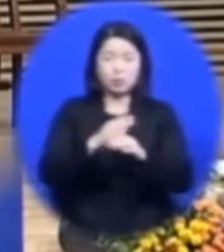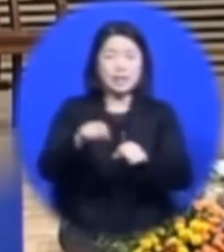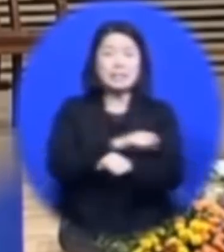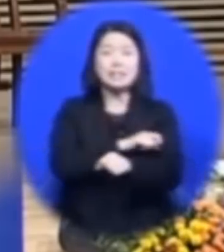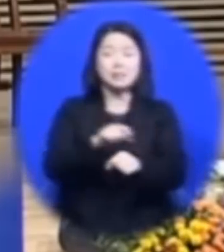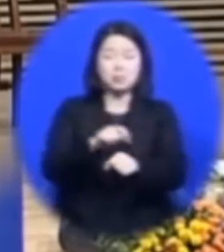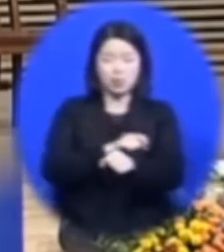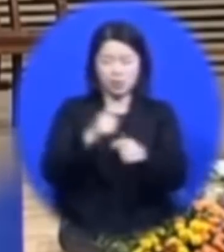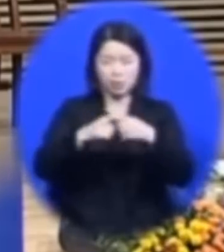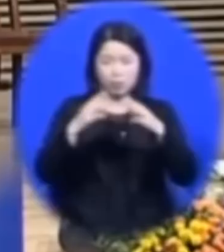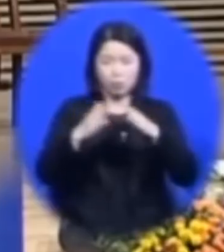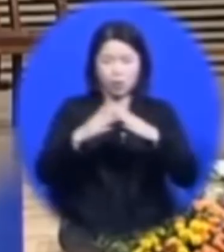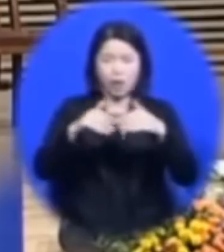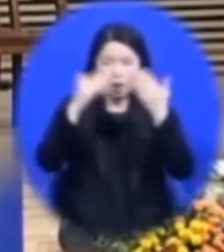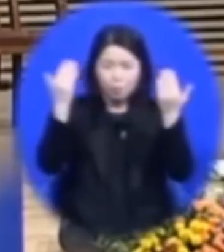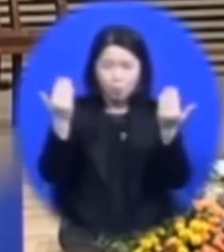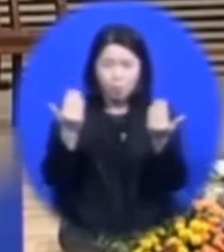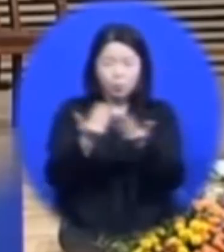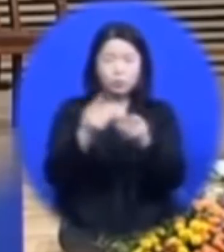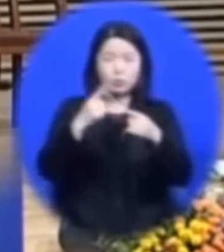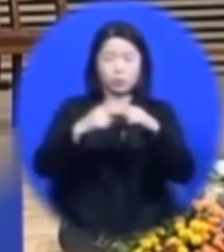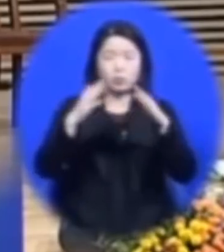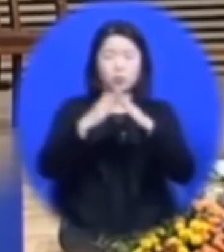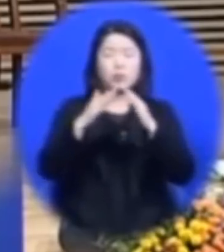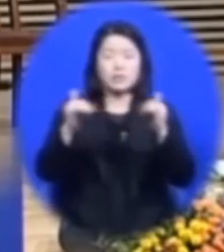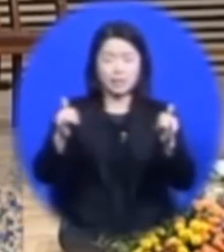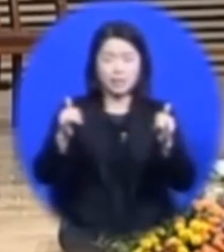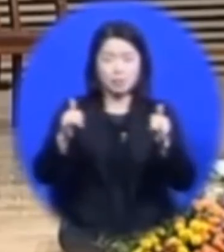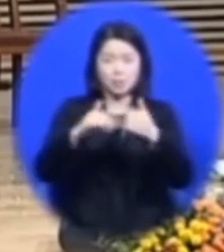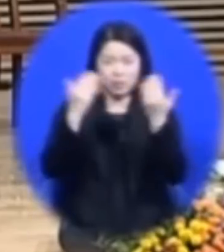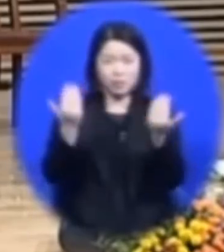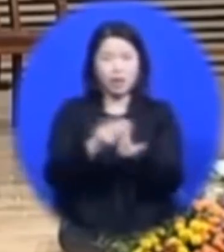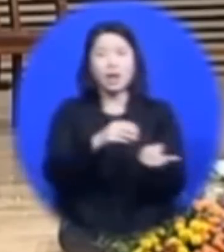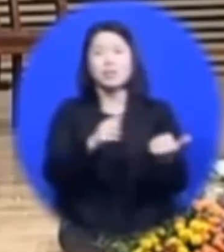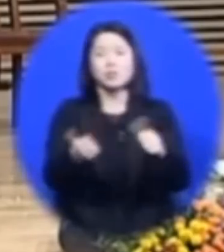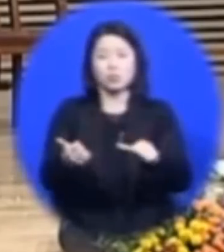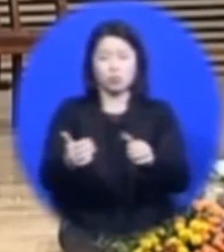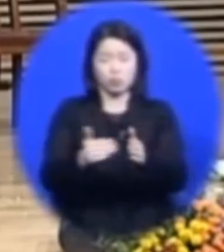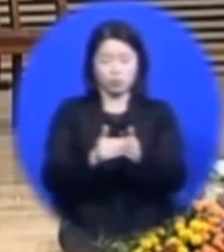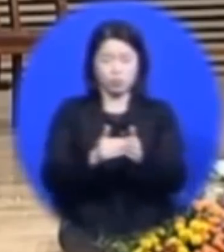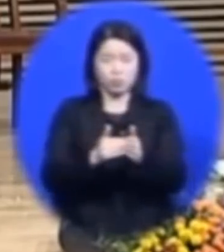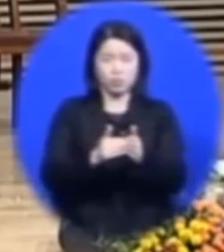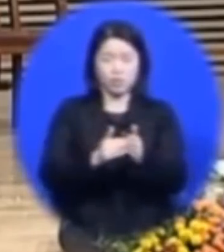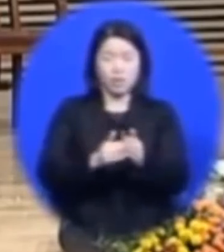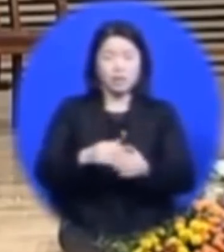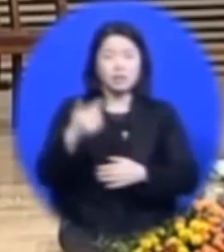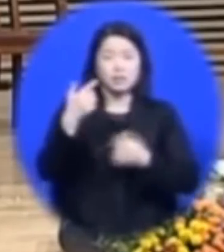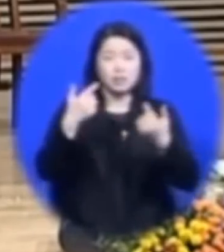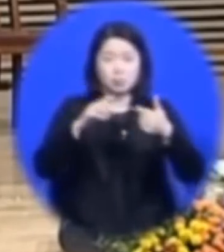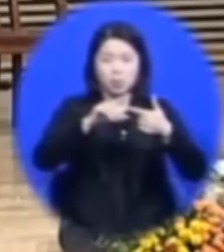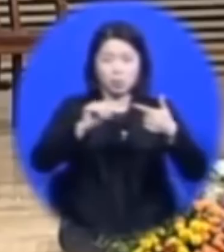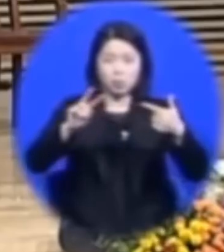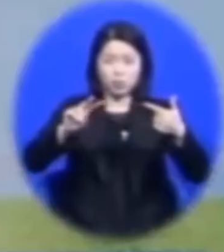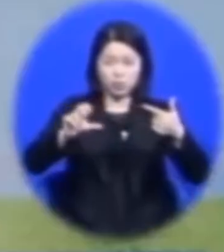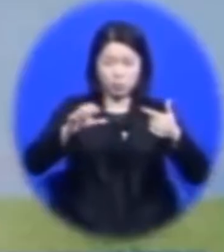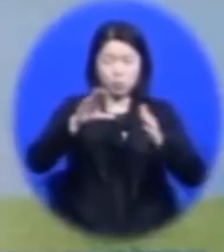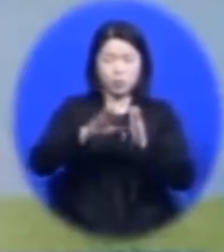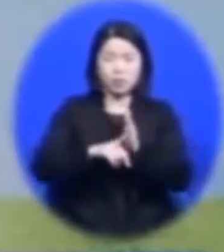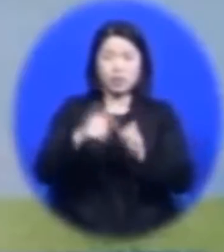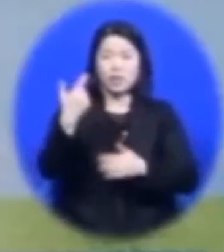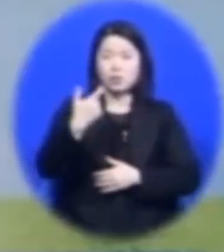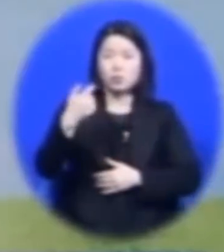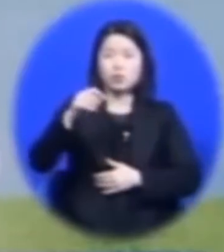전 교인이 다 순조 1 교회입니다 6.25 동란 때 65명의 교인이 다 순종했습니다